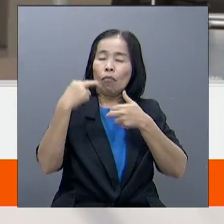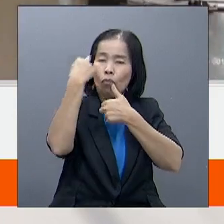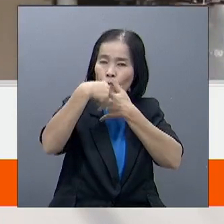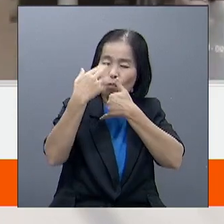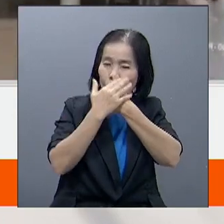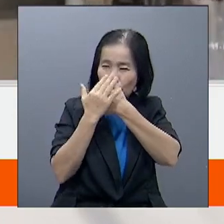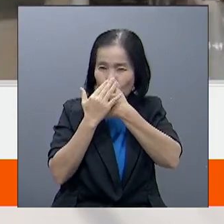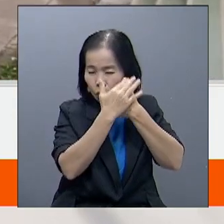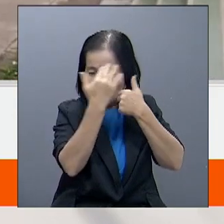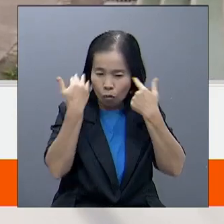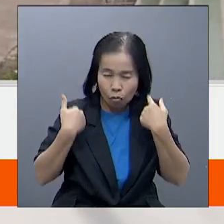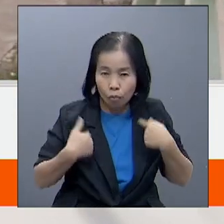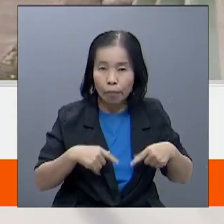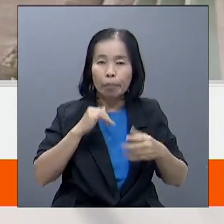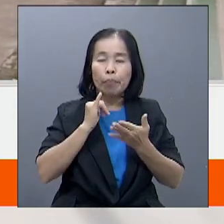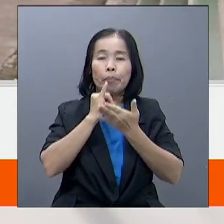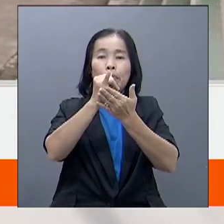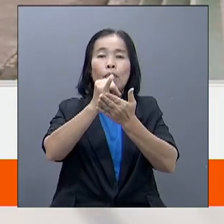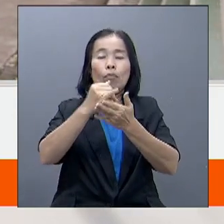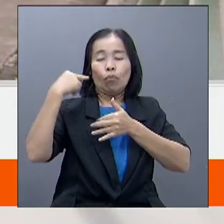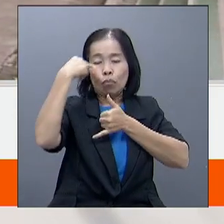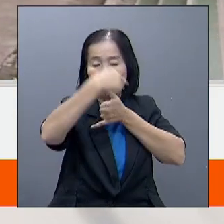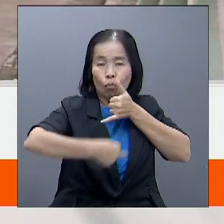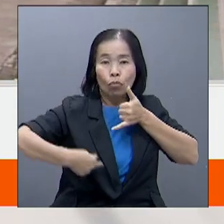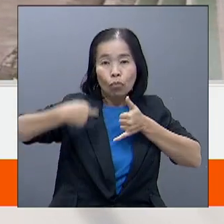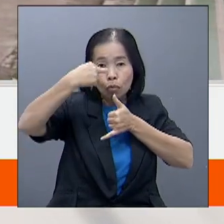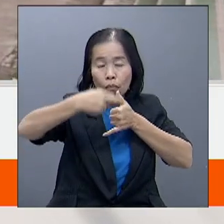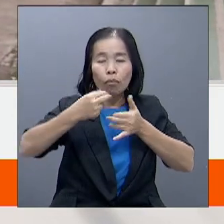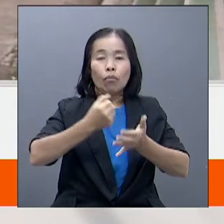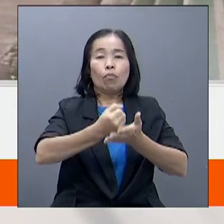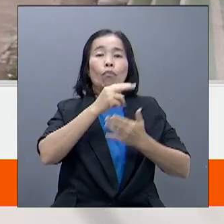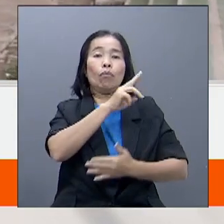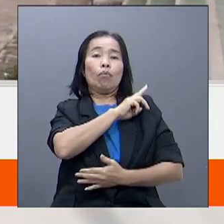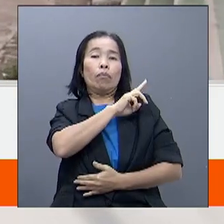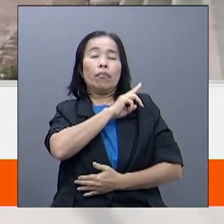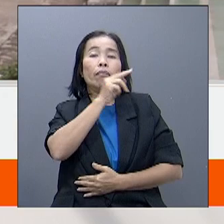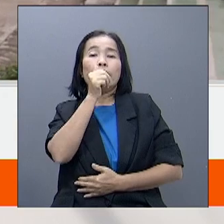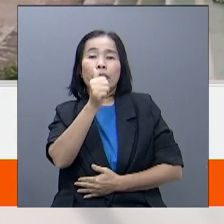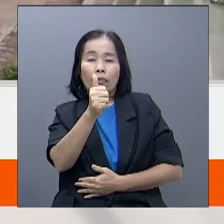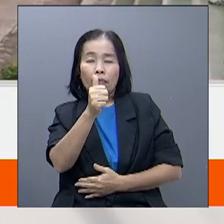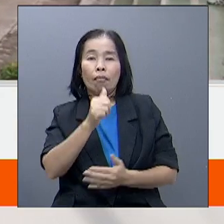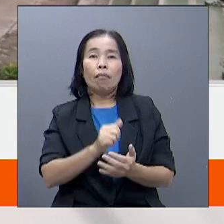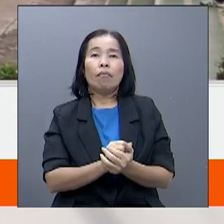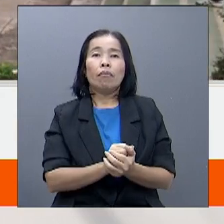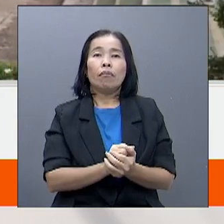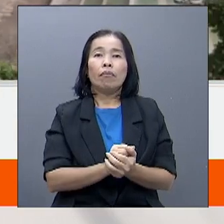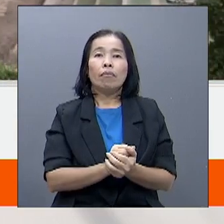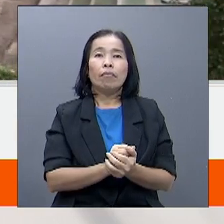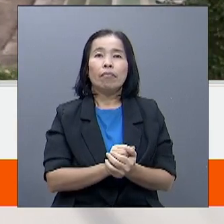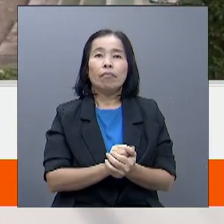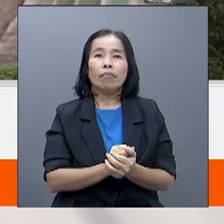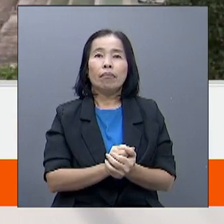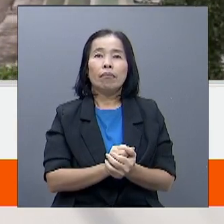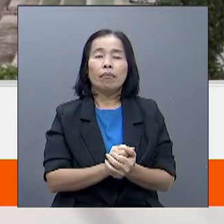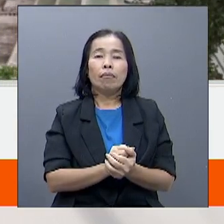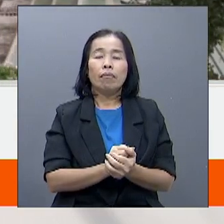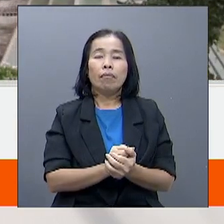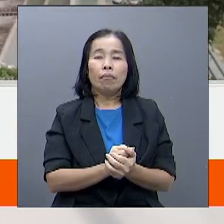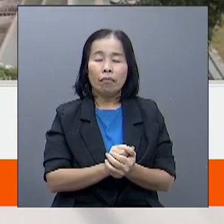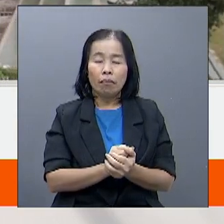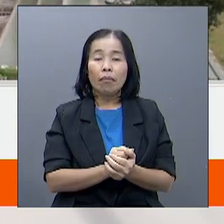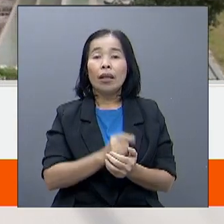ตัวของร่างกายก็สามารถที่จะดูแลตัวเองได้ในภูมิคุ้มกันสามารถไปดำเนินการได้ ค่ะ นะครับ ทีนี้ถาม